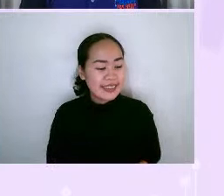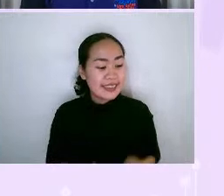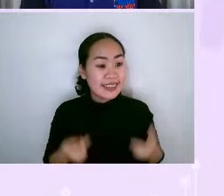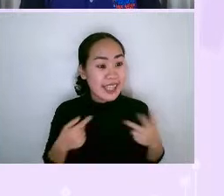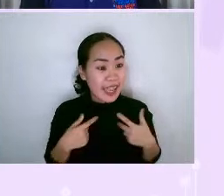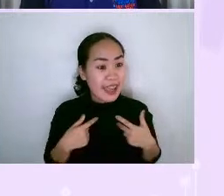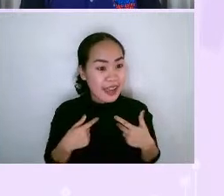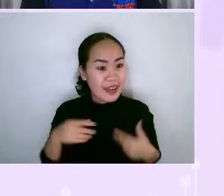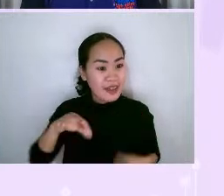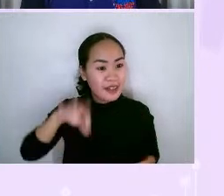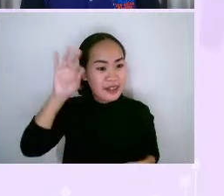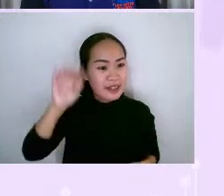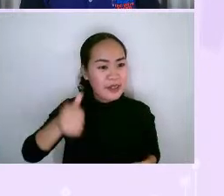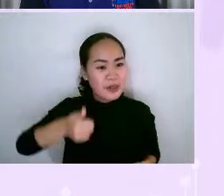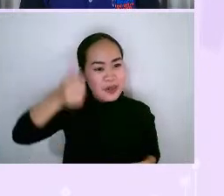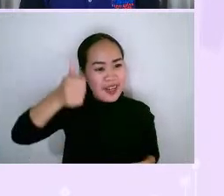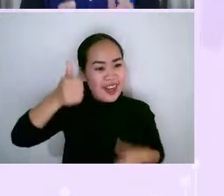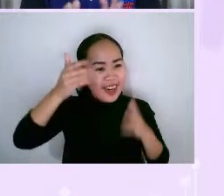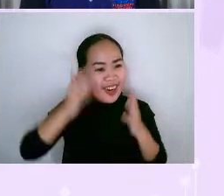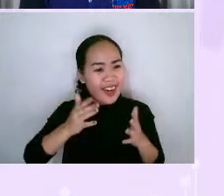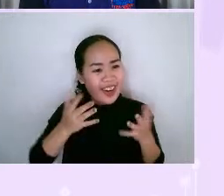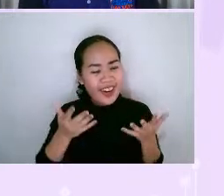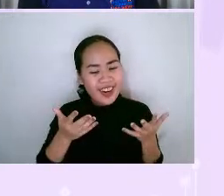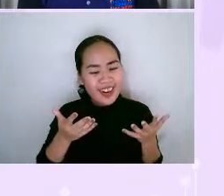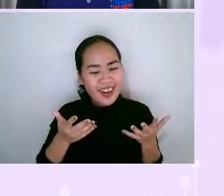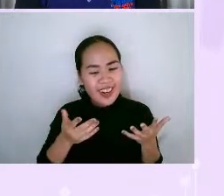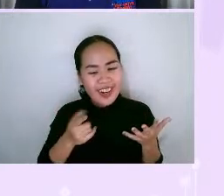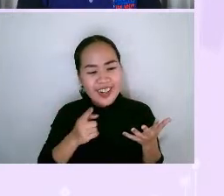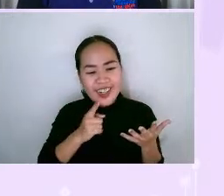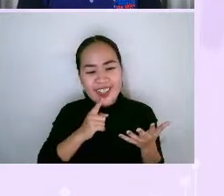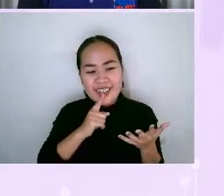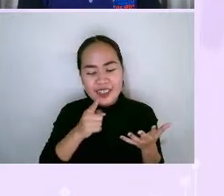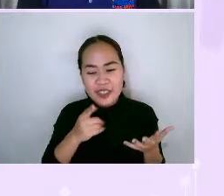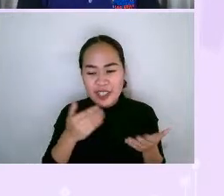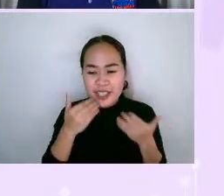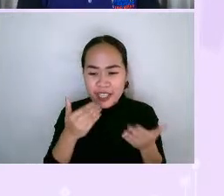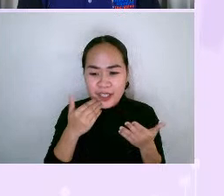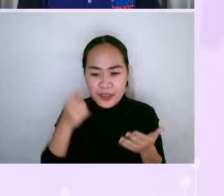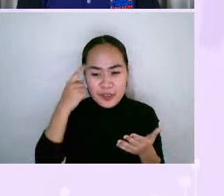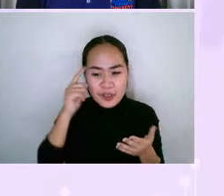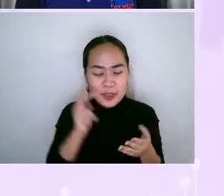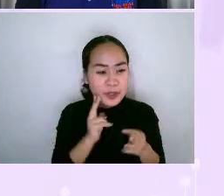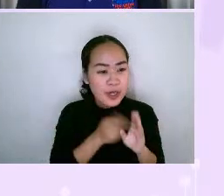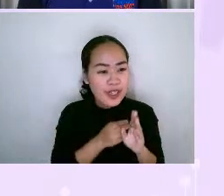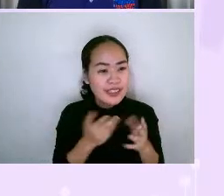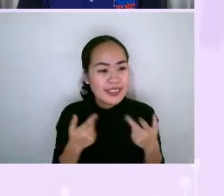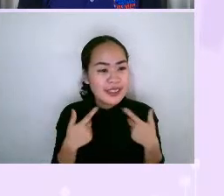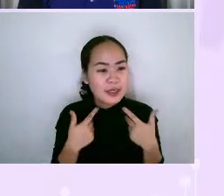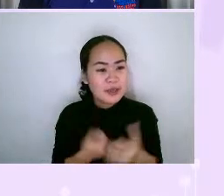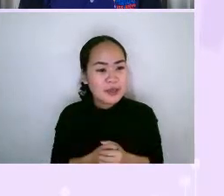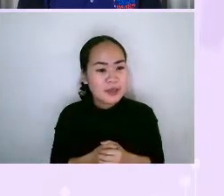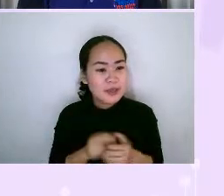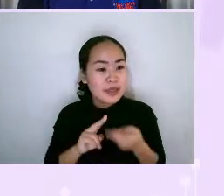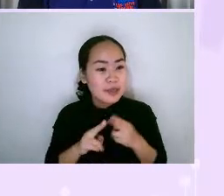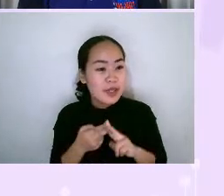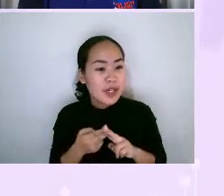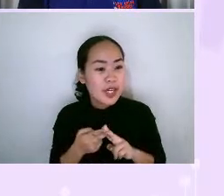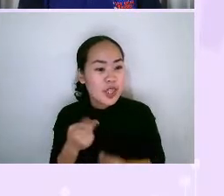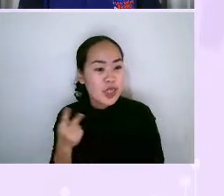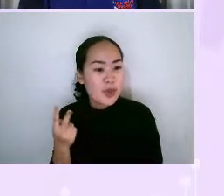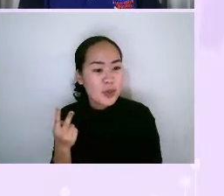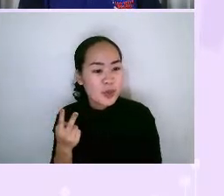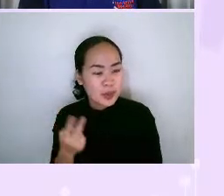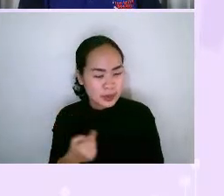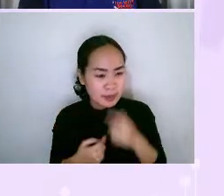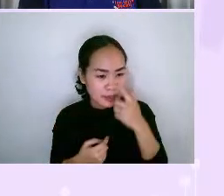sobrang active po ng ating comment section. Maraming salamat po sa pag-join. Let's go na po sa number 2. I crack the code.